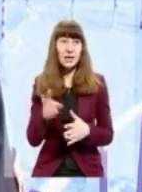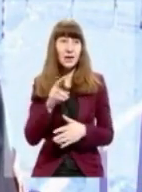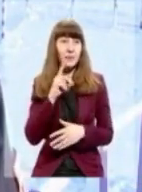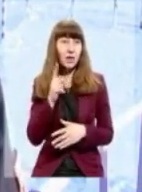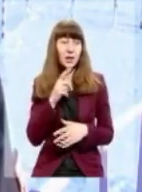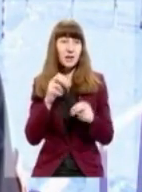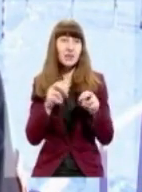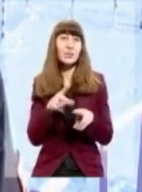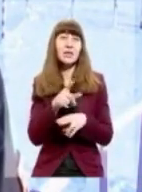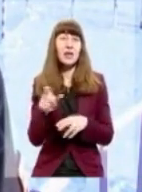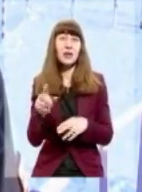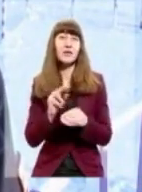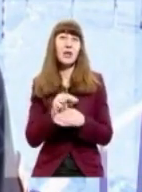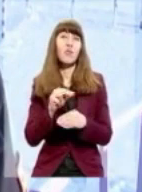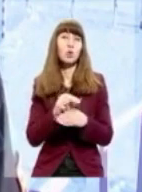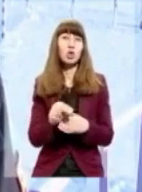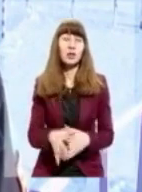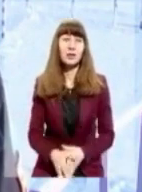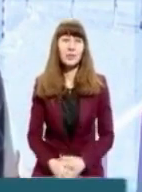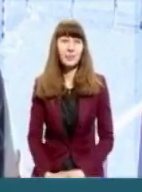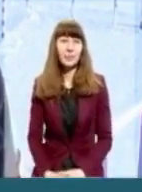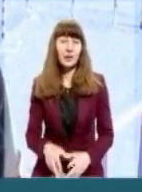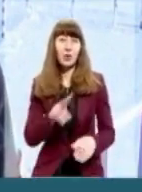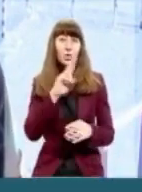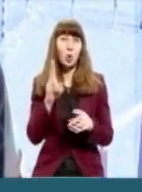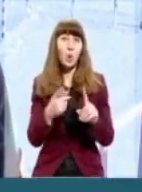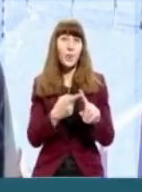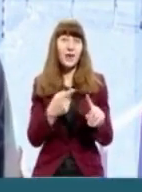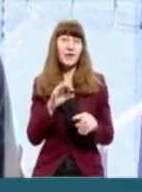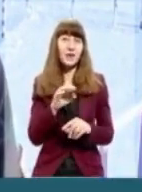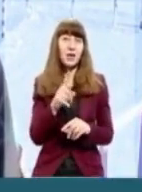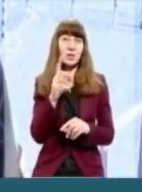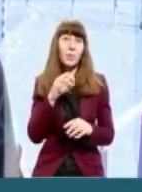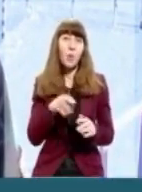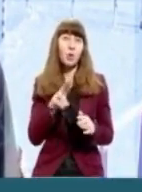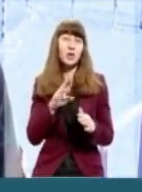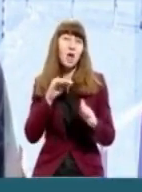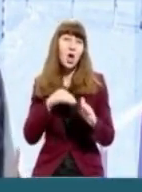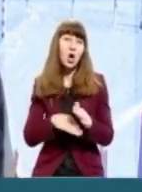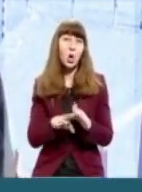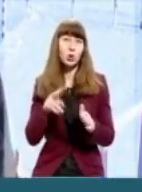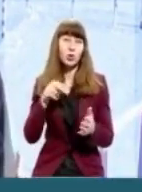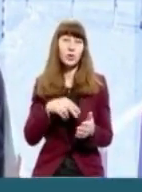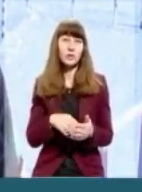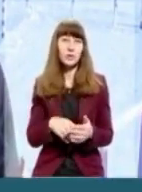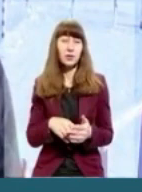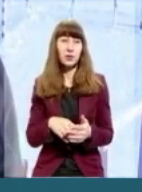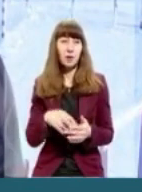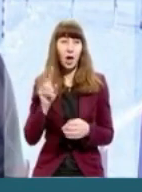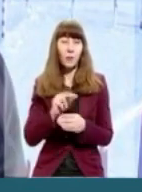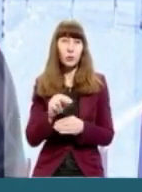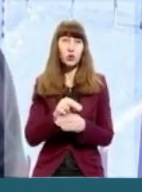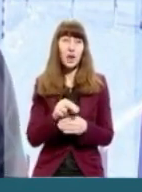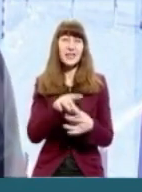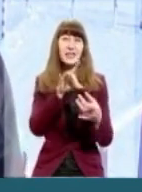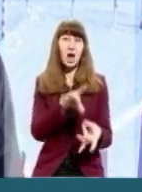молодых идет это учение, кто первый раз под лед ходит, обучаться именно нахождение под